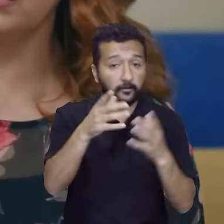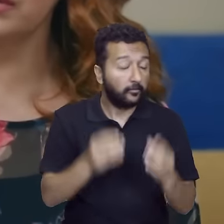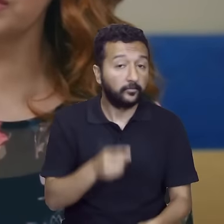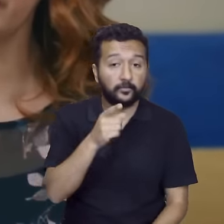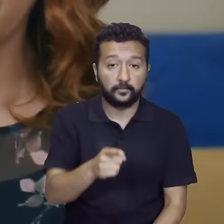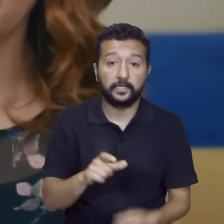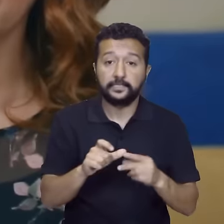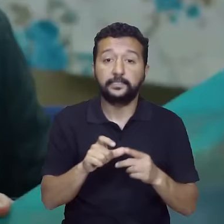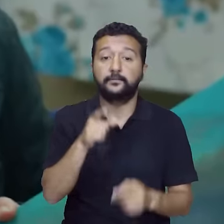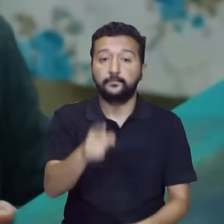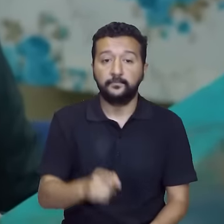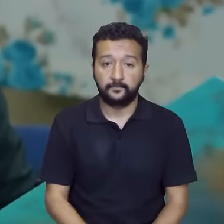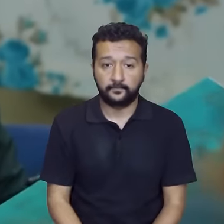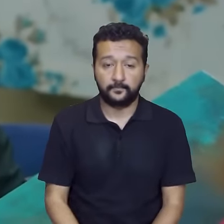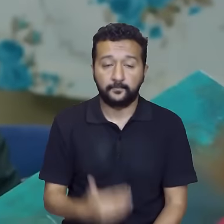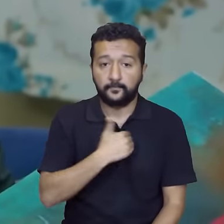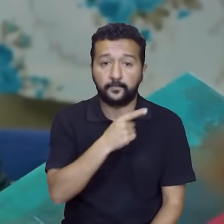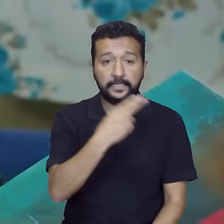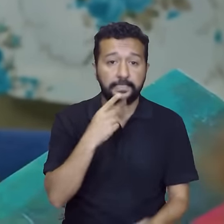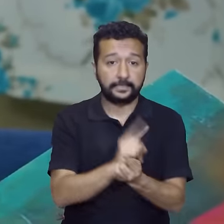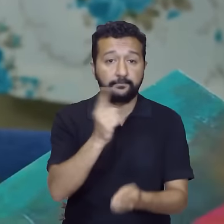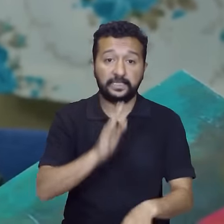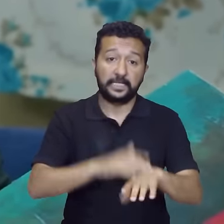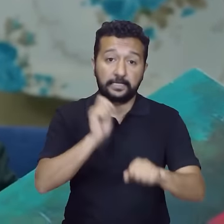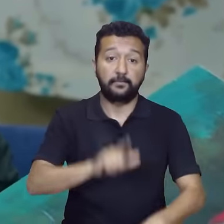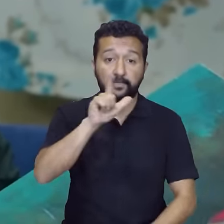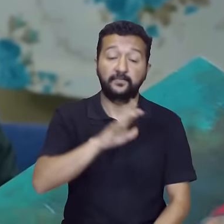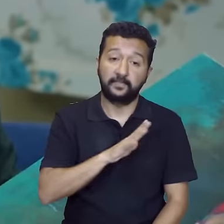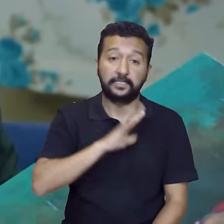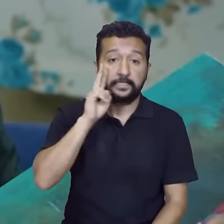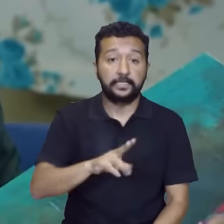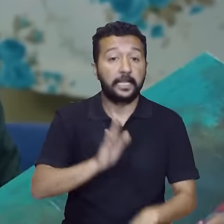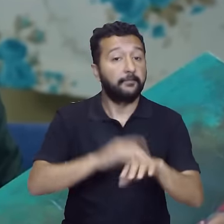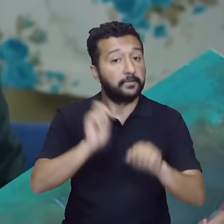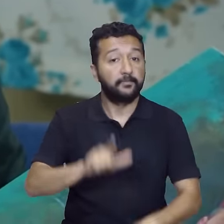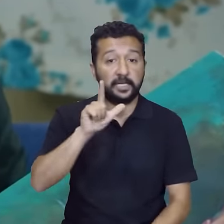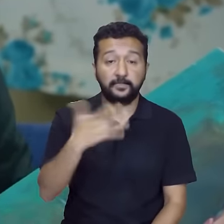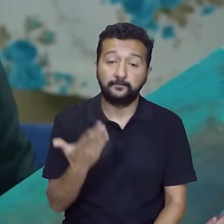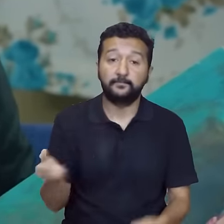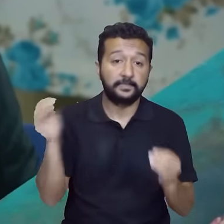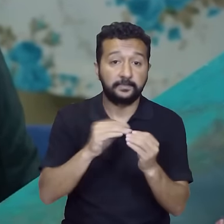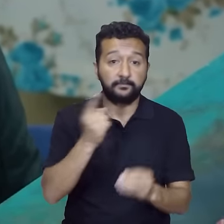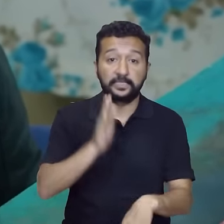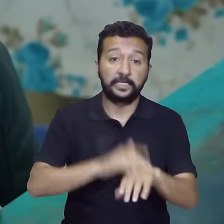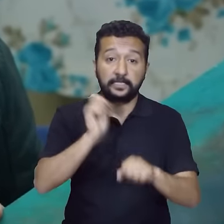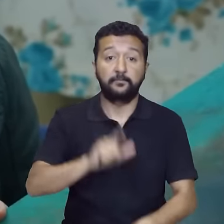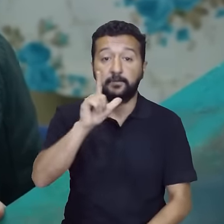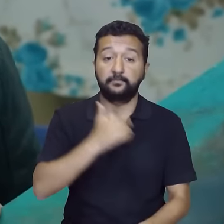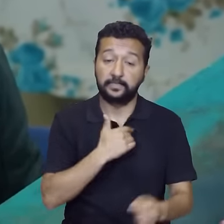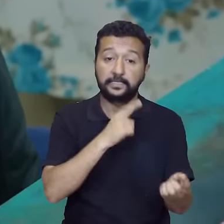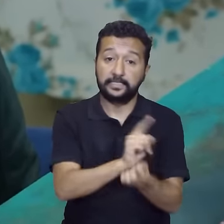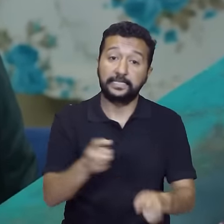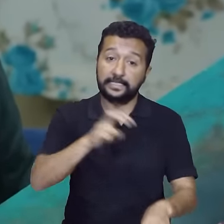oldu? Şener. Benim bu kadına bir şey yapmam lazım ya. Ne yapmam lazım? Ha? Bir şey yapmam lazım